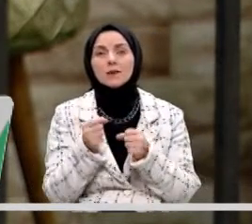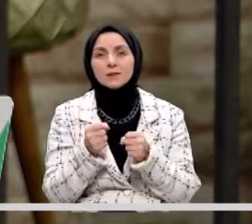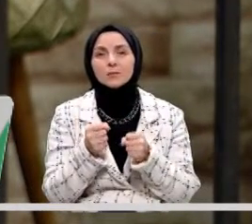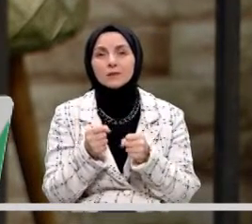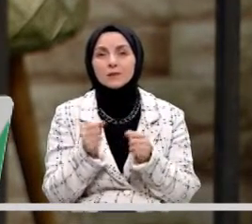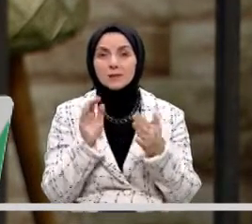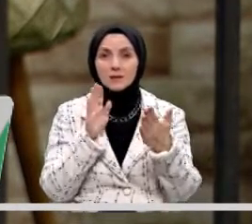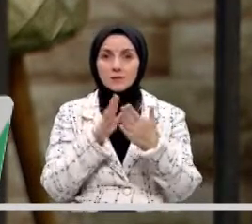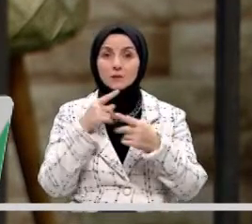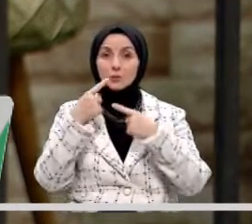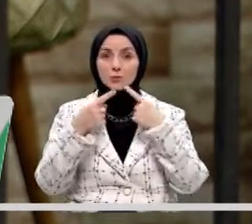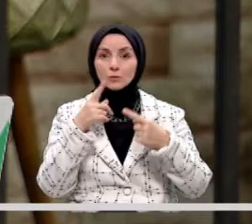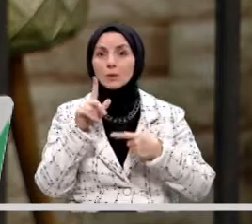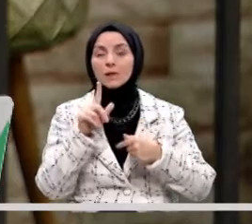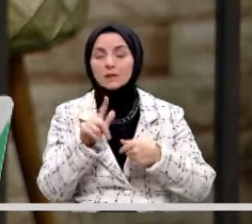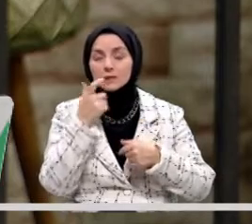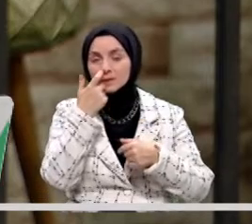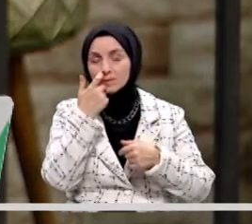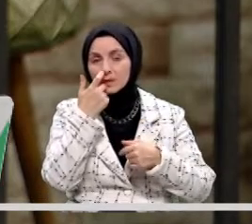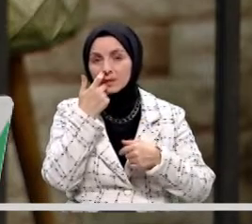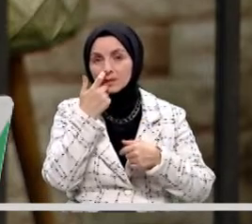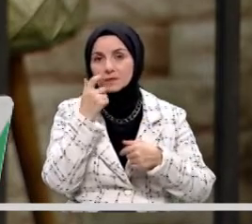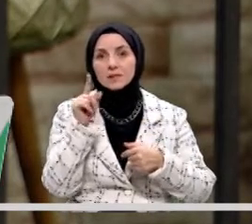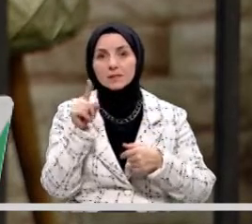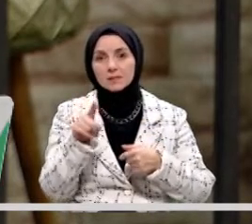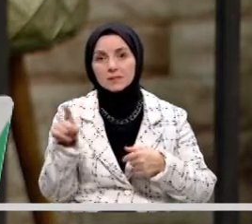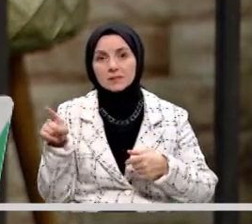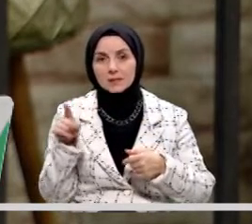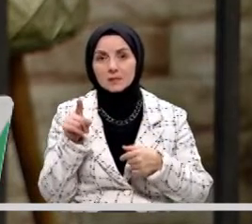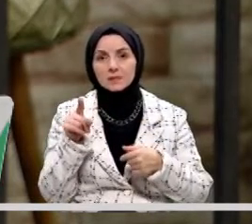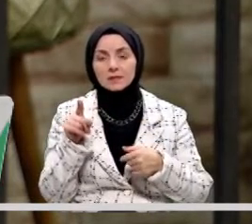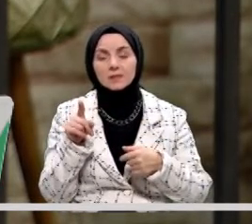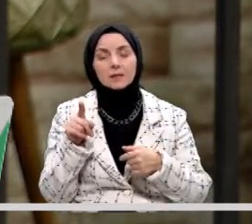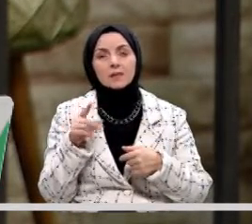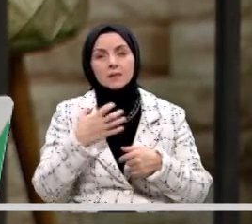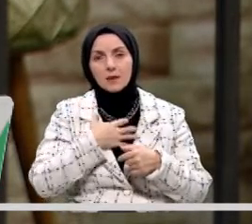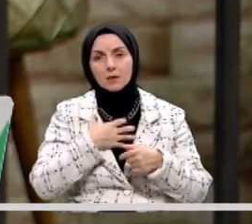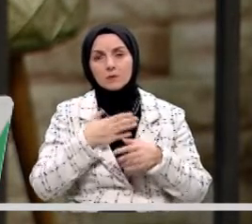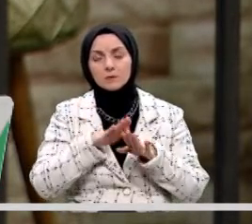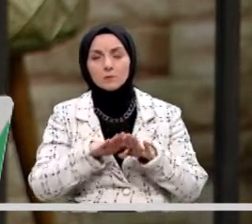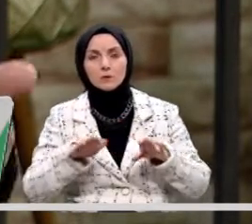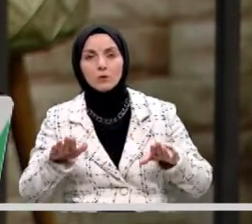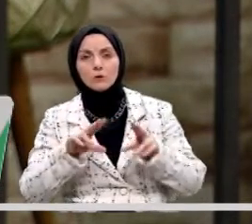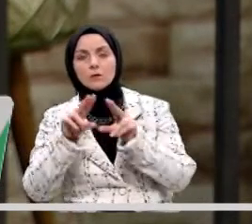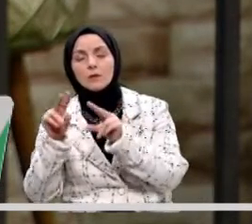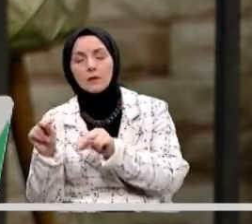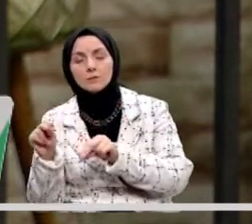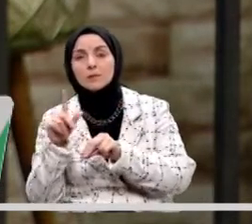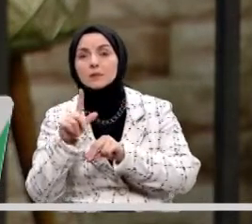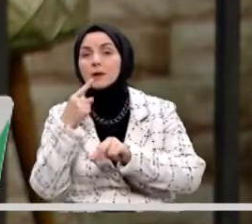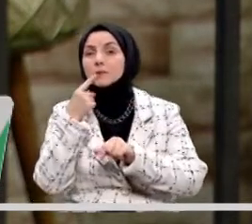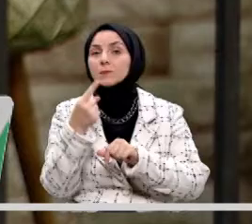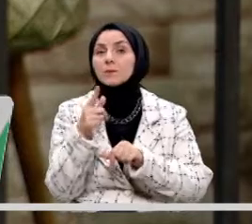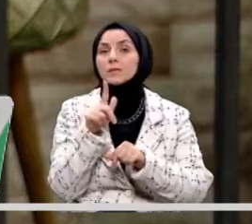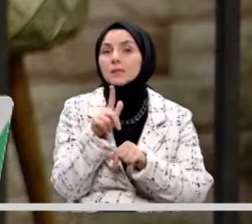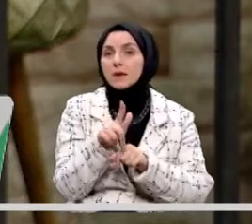birebir vakit geçiriyor mu bir o Çocuklarla biraz sert bir yapısı var mı Annenin acaba gün içinden çok yoğun olabilir çocukları biraz